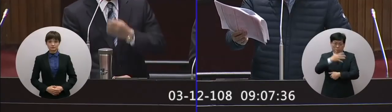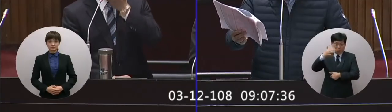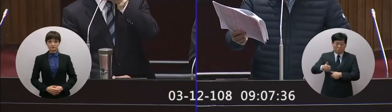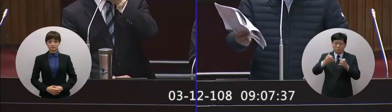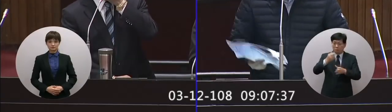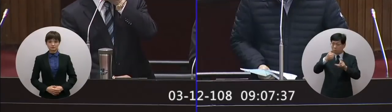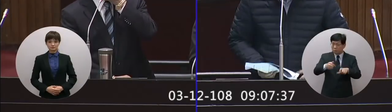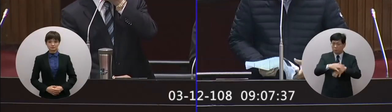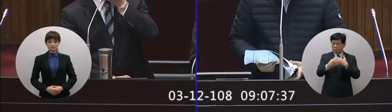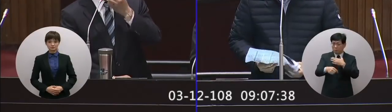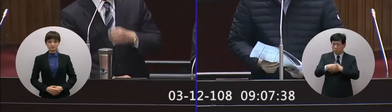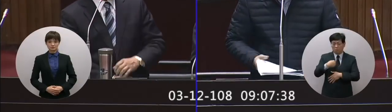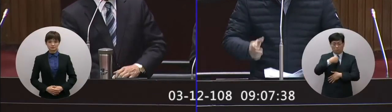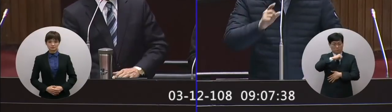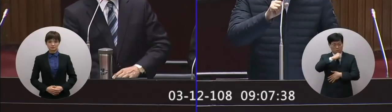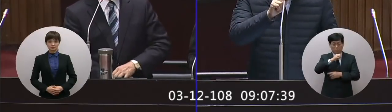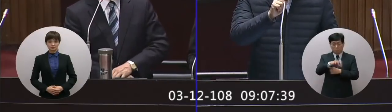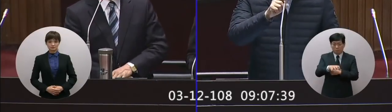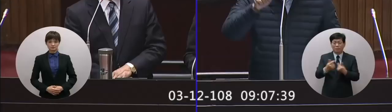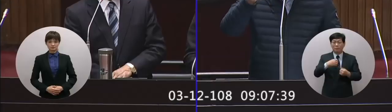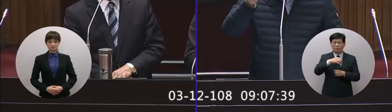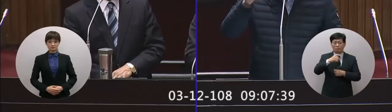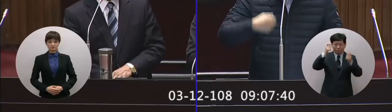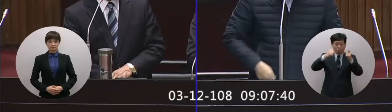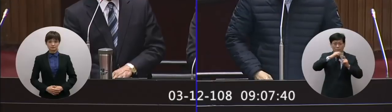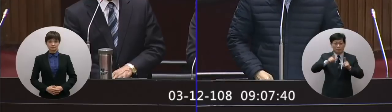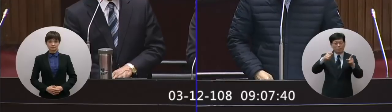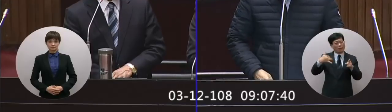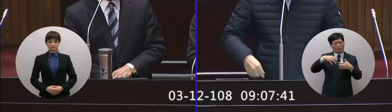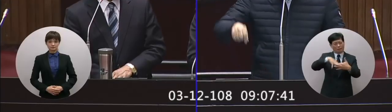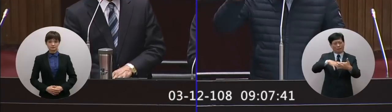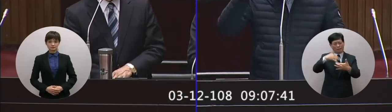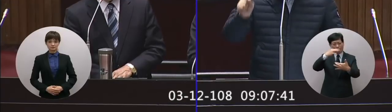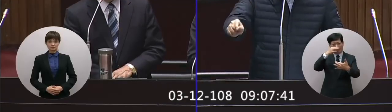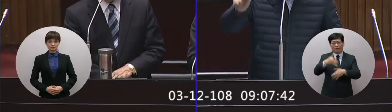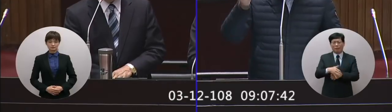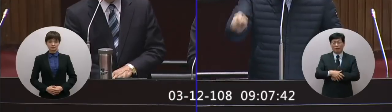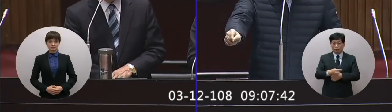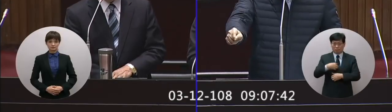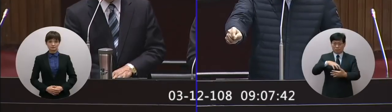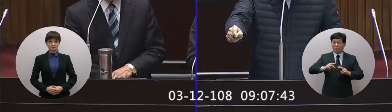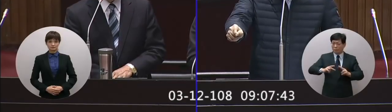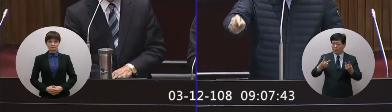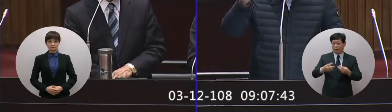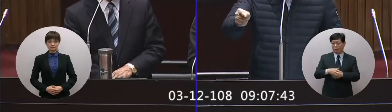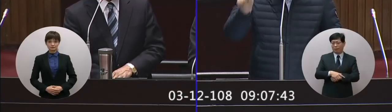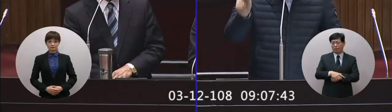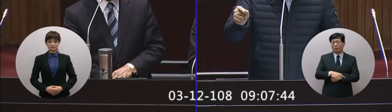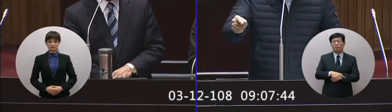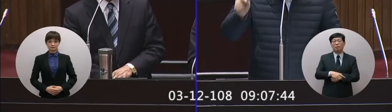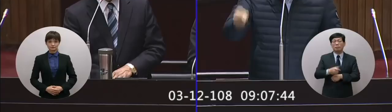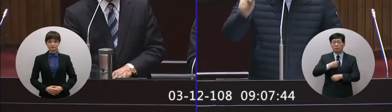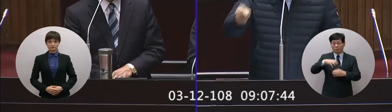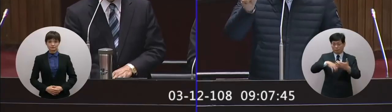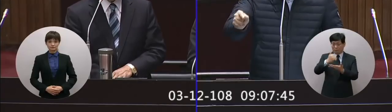会伤害台湾农业，尤其是高品的农业，他还没有看到内容。我的内容已经改了，要